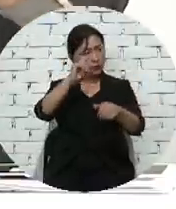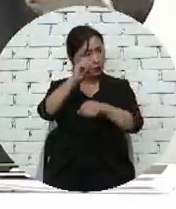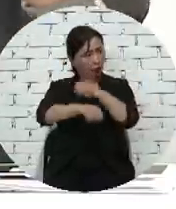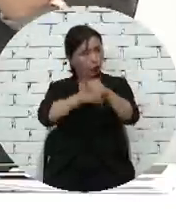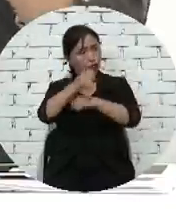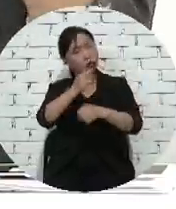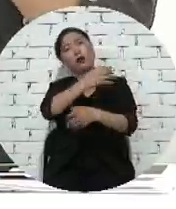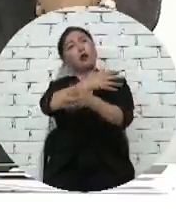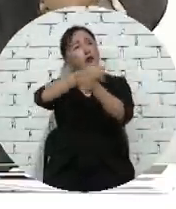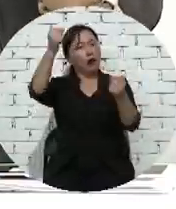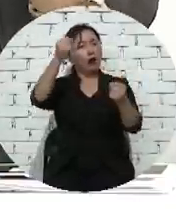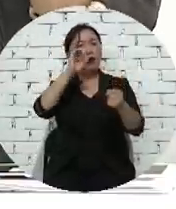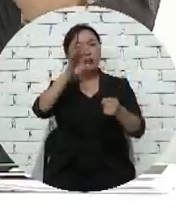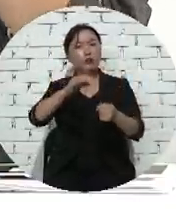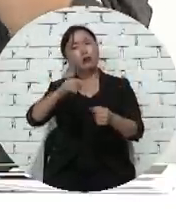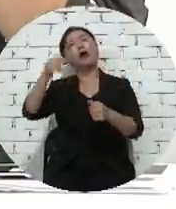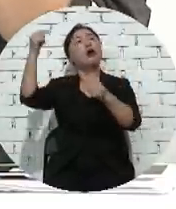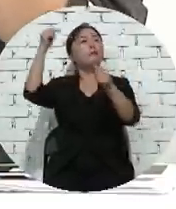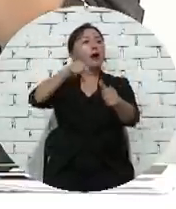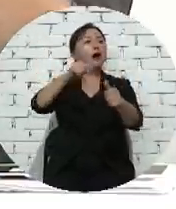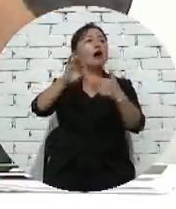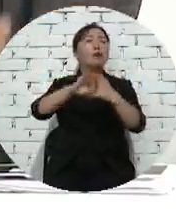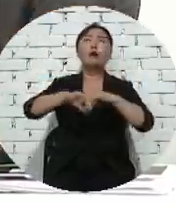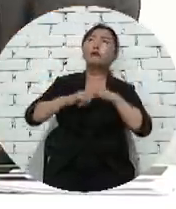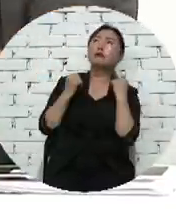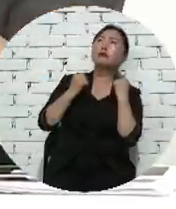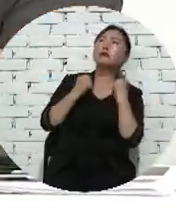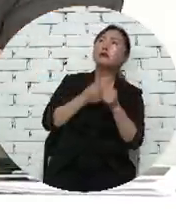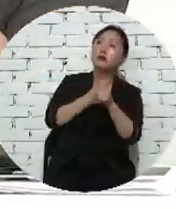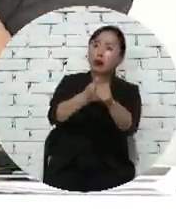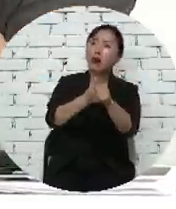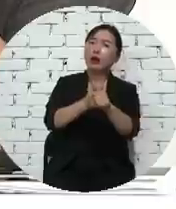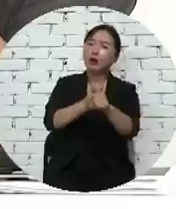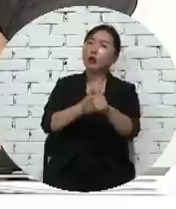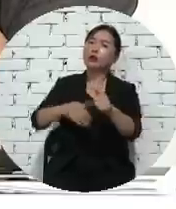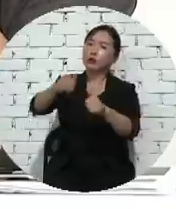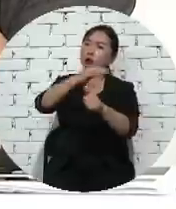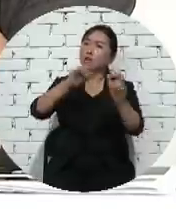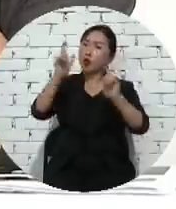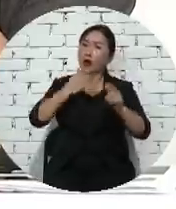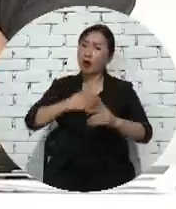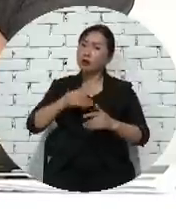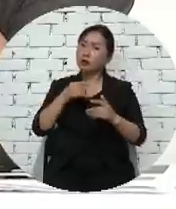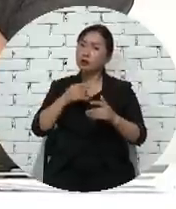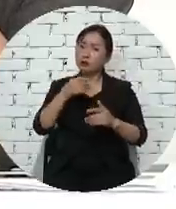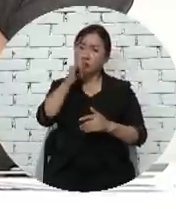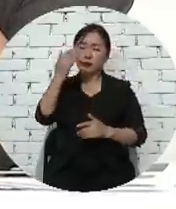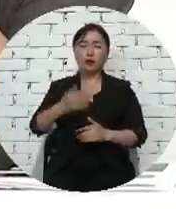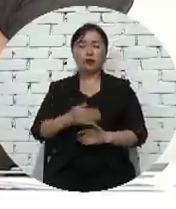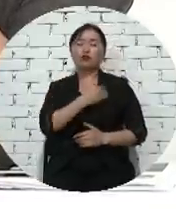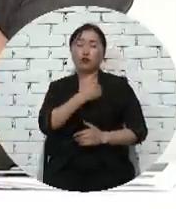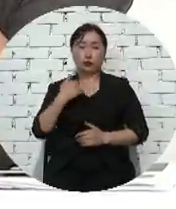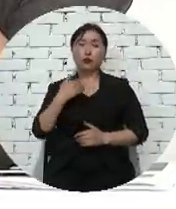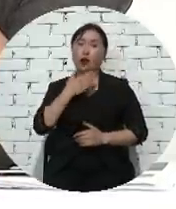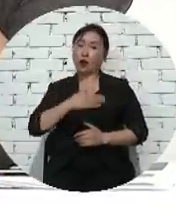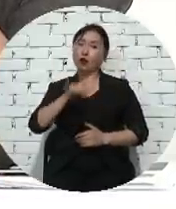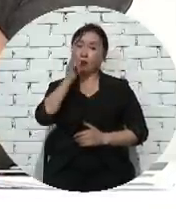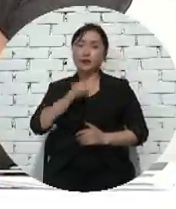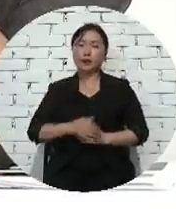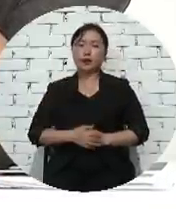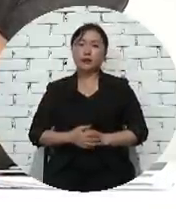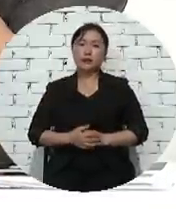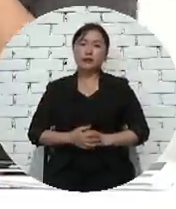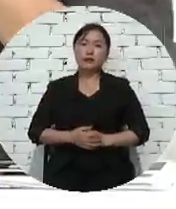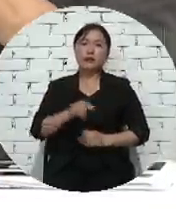그들이 얘기를 하게 되면 그냥 따를 수밖에 없는 구조라는 거죠. 네. 이런 현실은 좀 알고 계신 건지. 뭐 충분히 알고 있고요. 그날